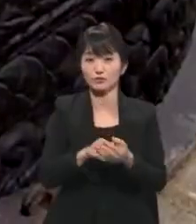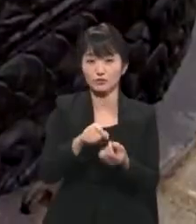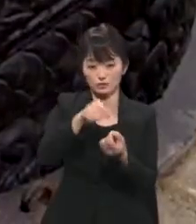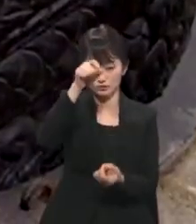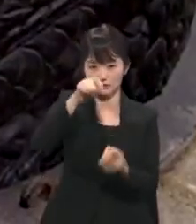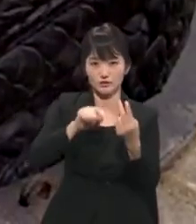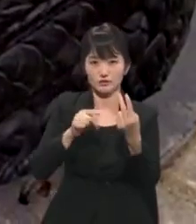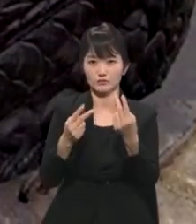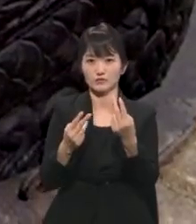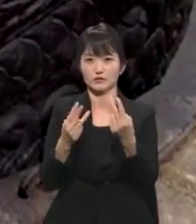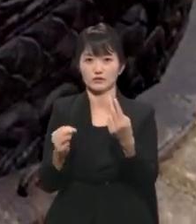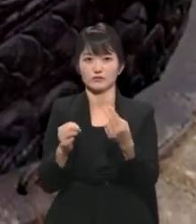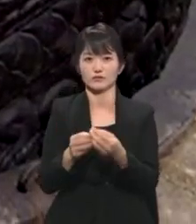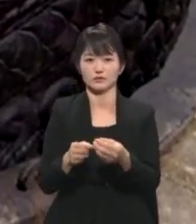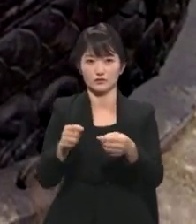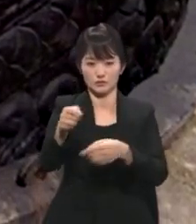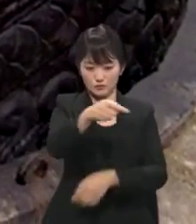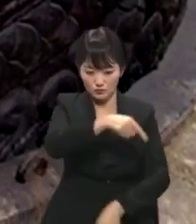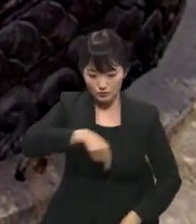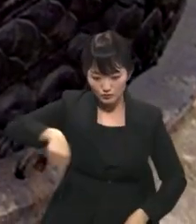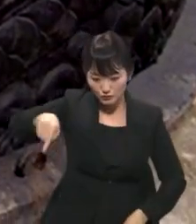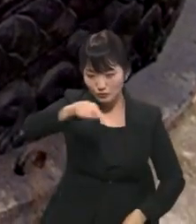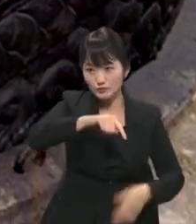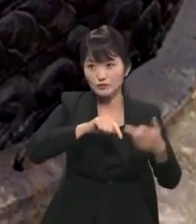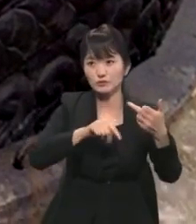2.2m 둘레가 17.8mm